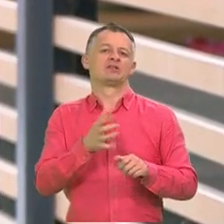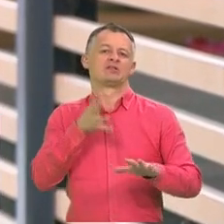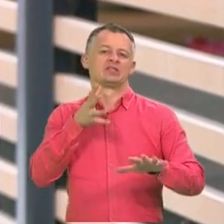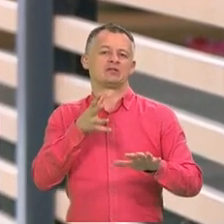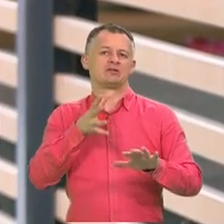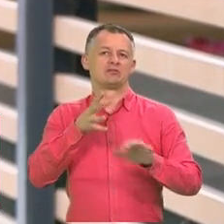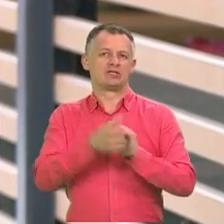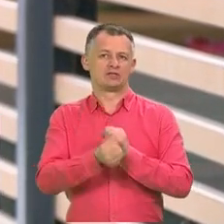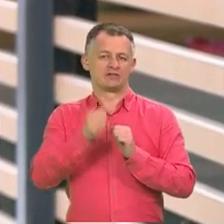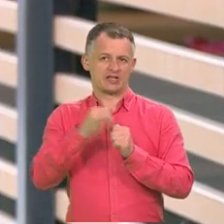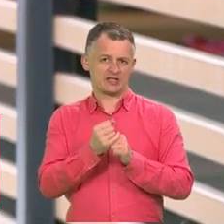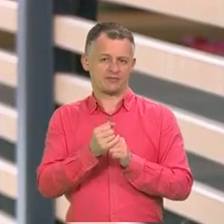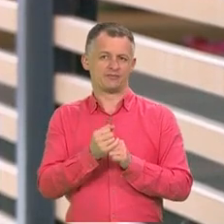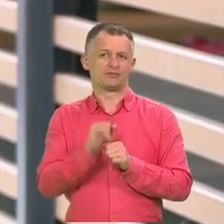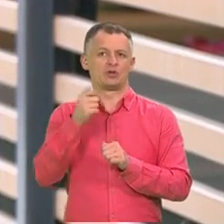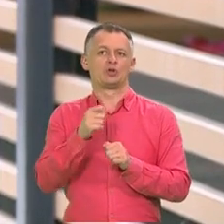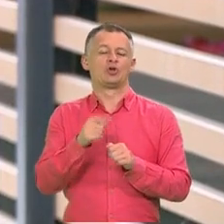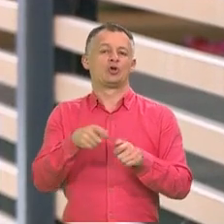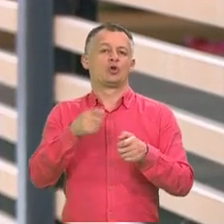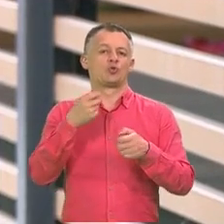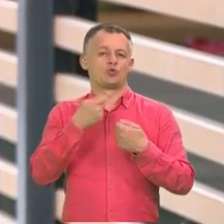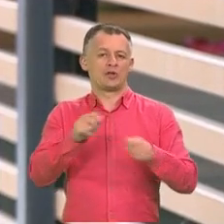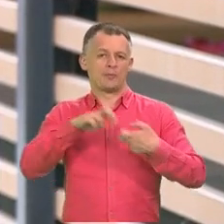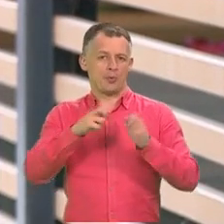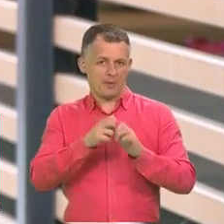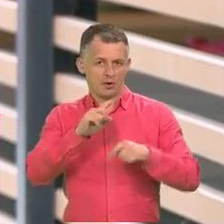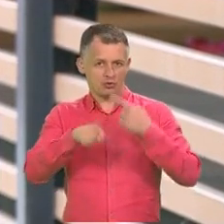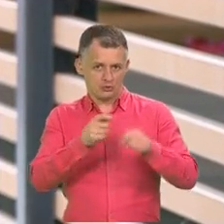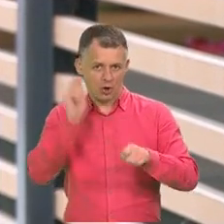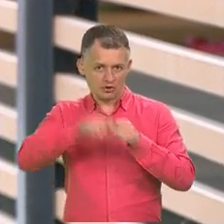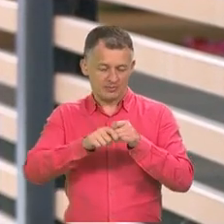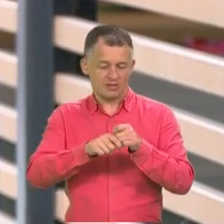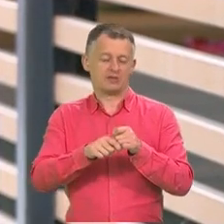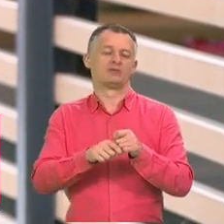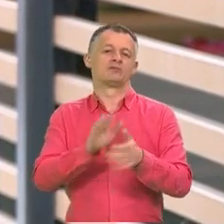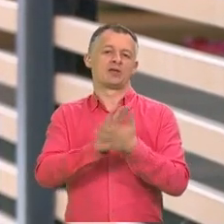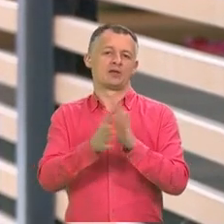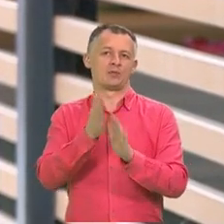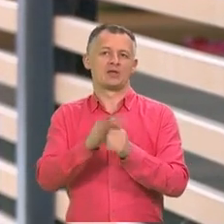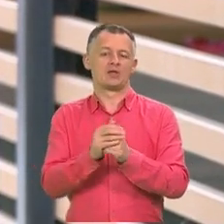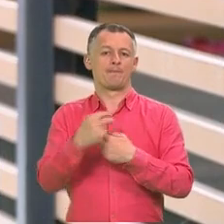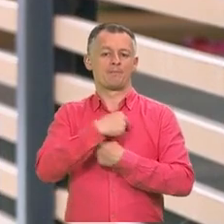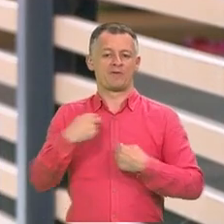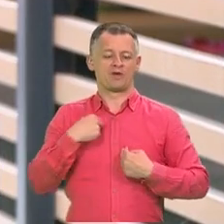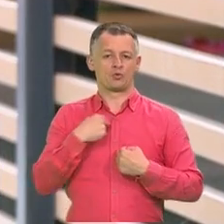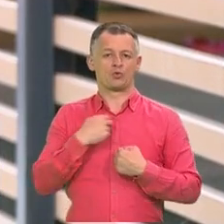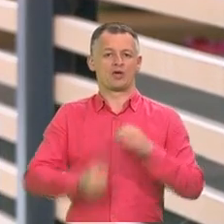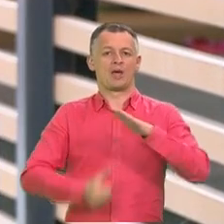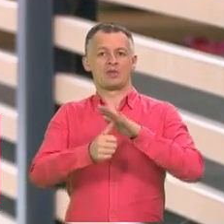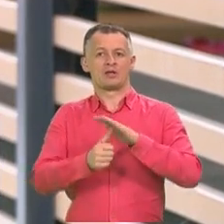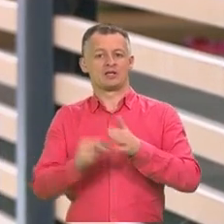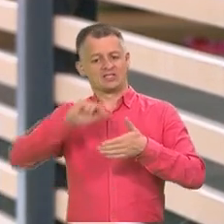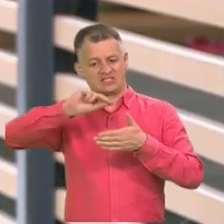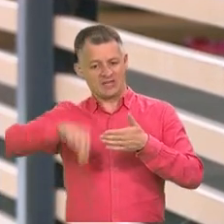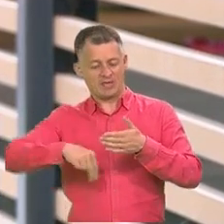toate efectele acestei condamnări au fost desființate retroactiv. Așadar, Prefectul Capitalei va semna ordinul de